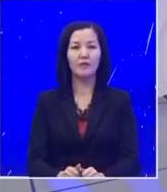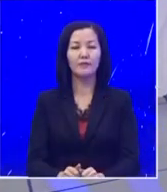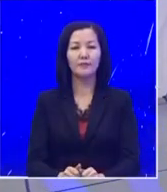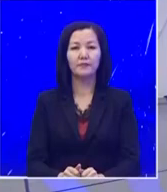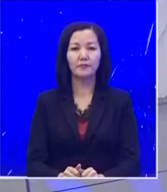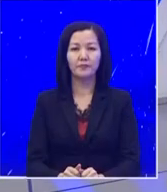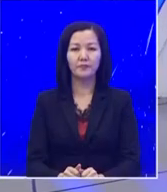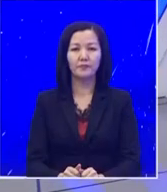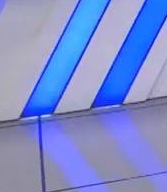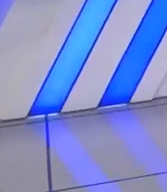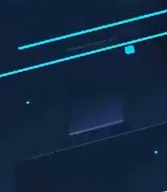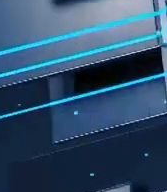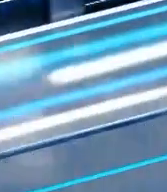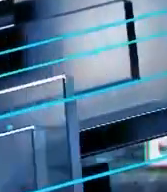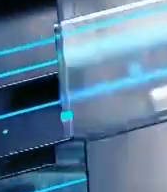көретіндеріңіз.